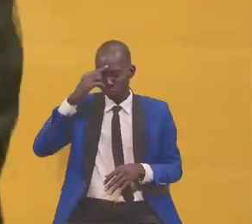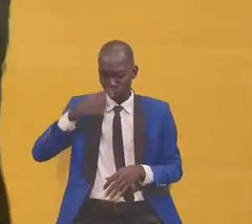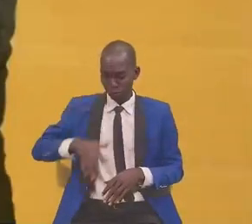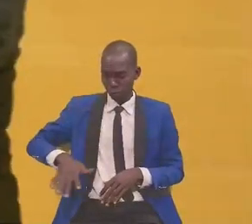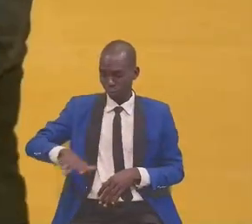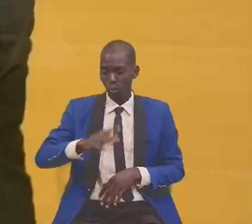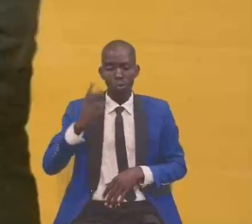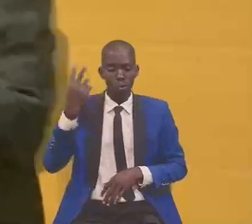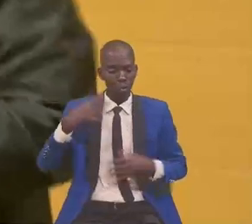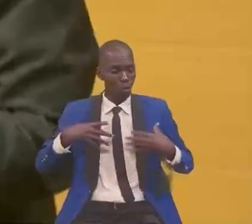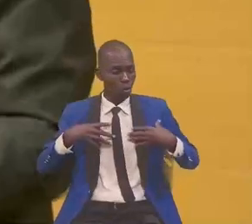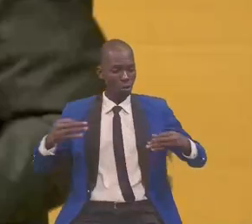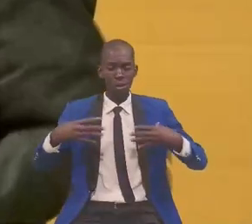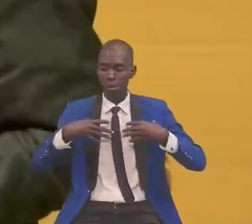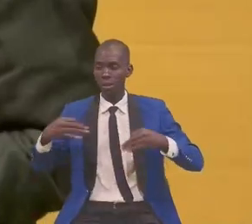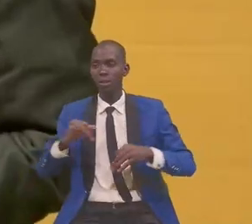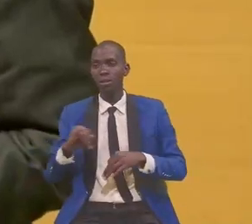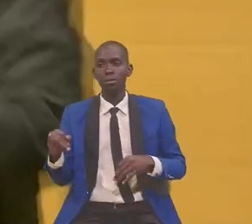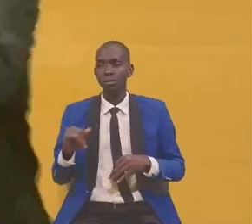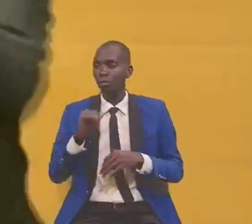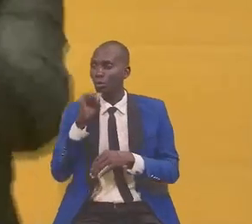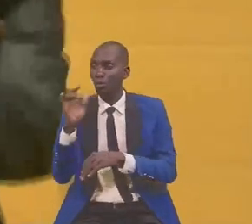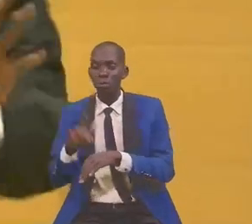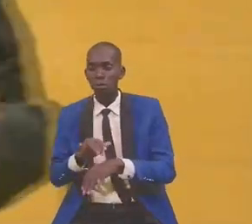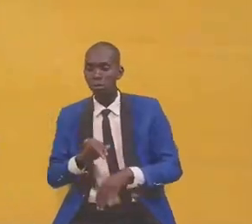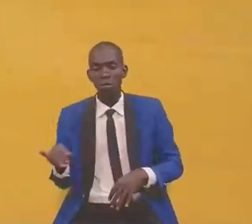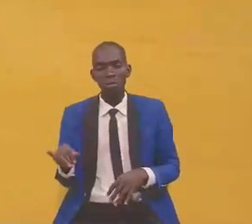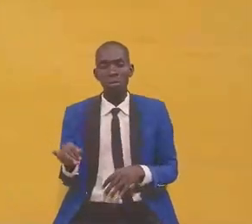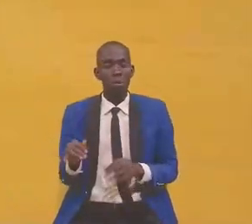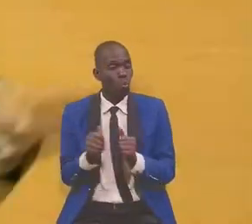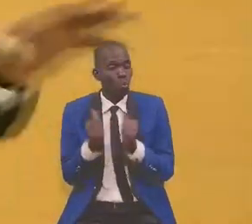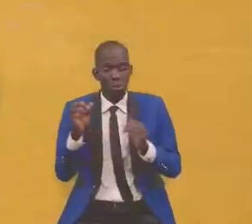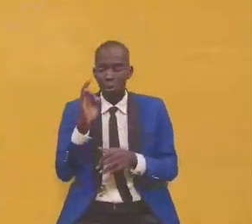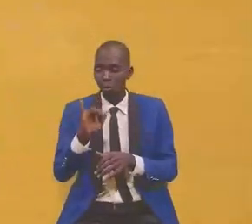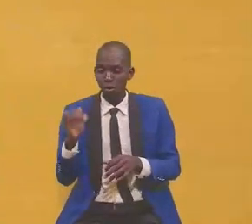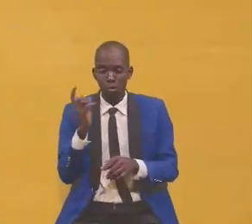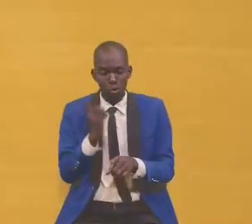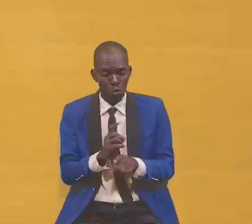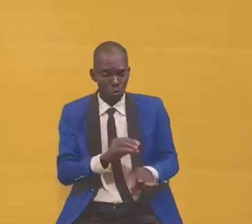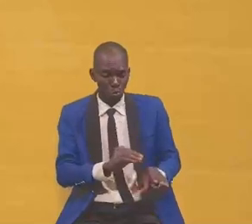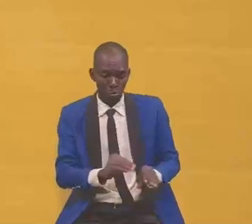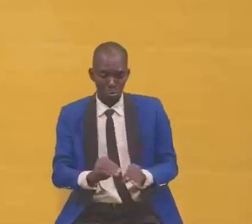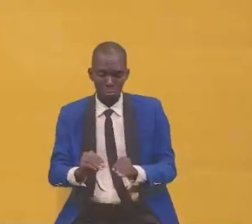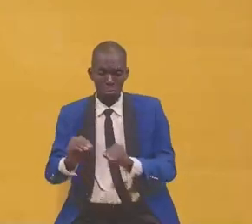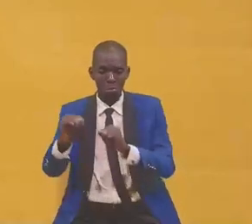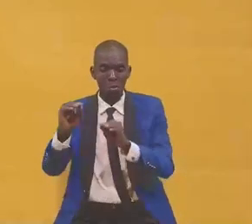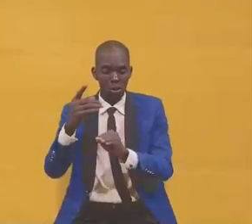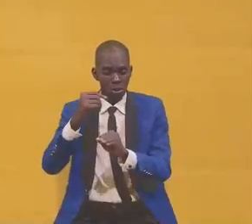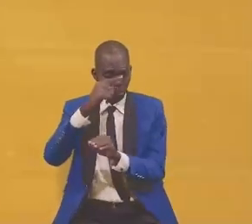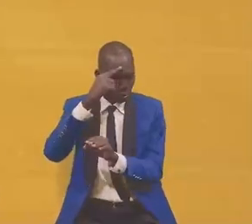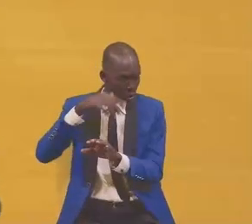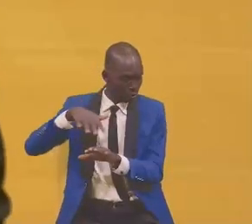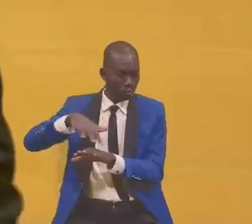guérissait et ne nuisait pas. Même sans prêcher, il passait seulement. L'ombre